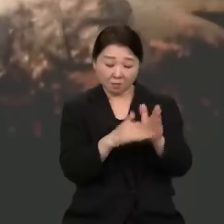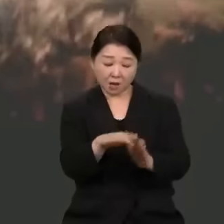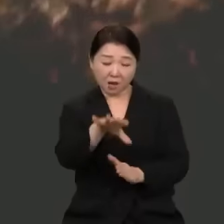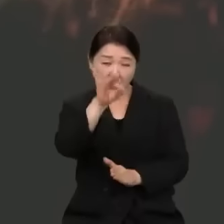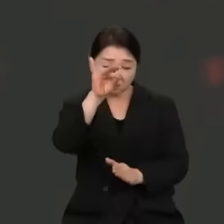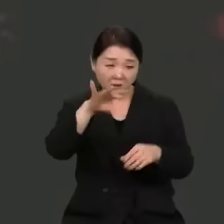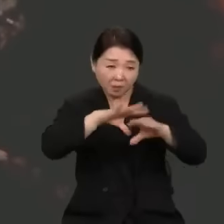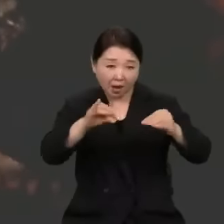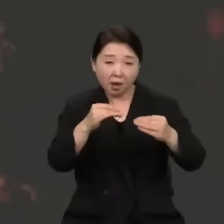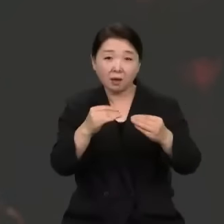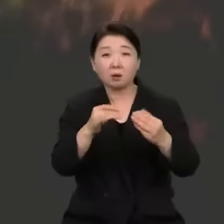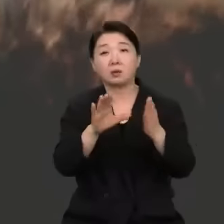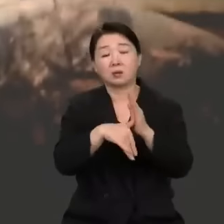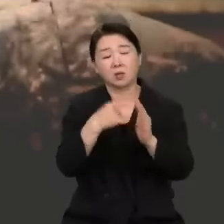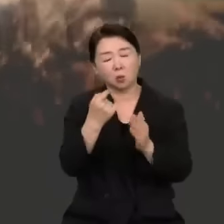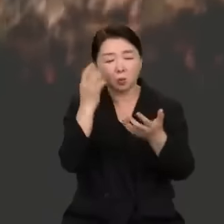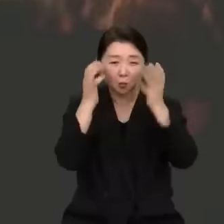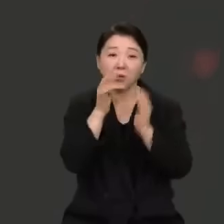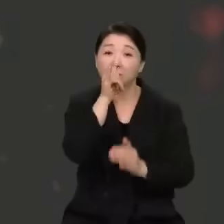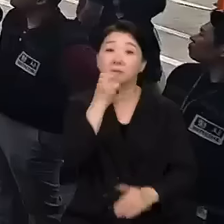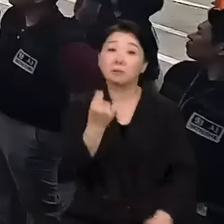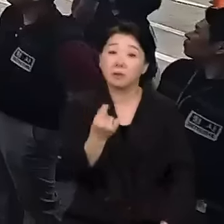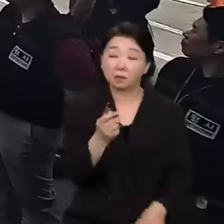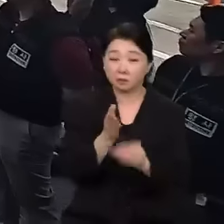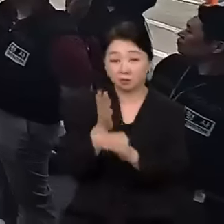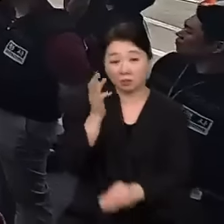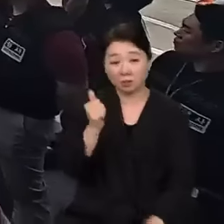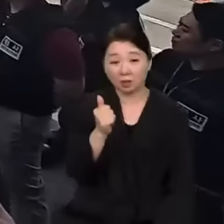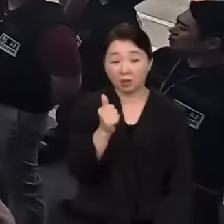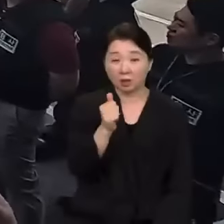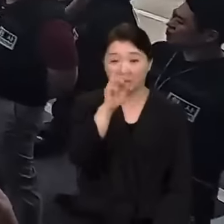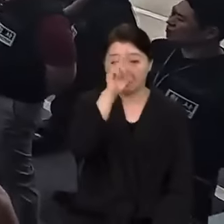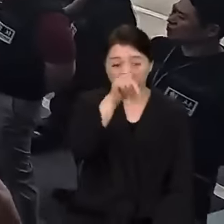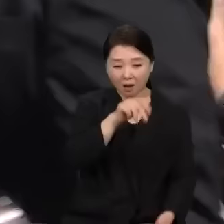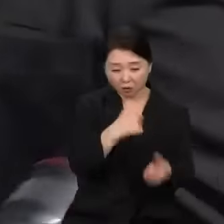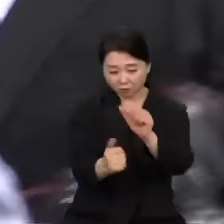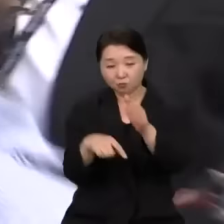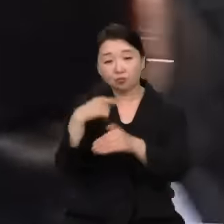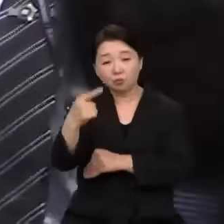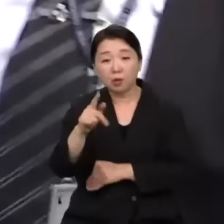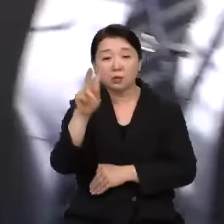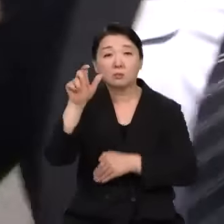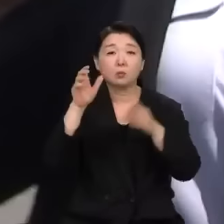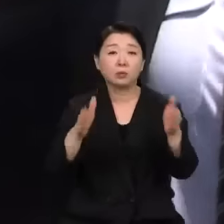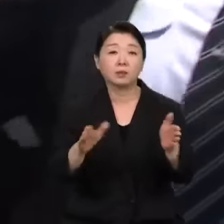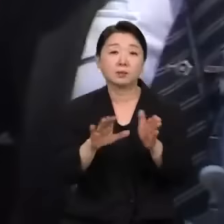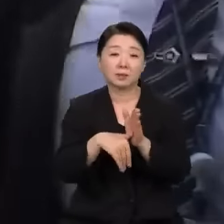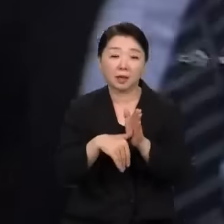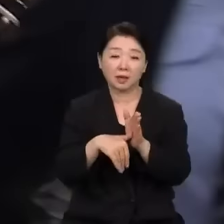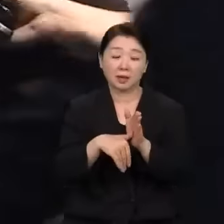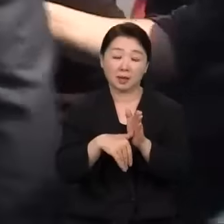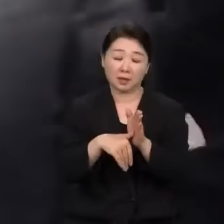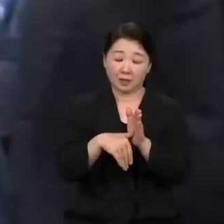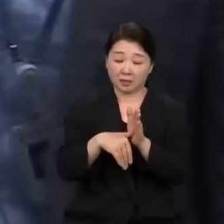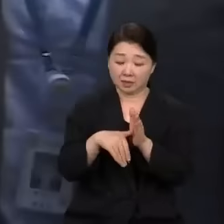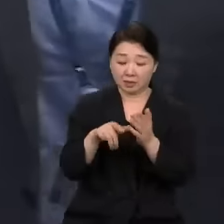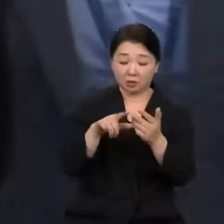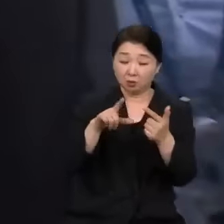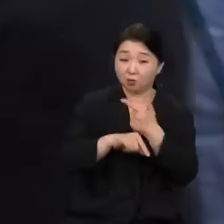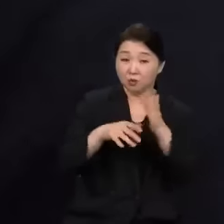줬을 가능성이 있다는 겁니다. 중대장은 박 훈련병이 숨지고 25일이 지난 지난달 구속